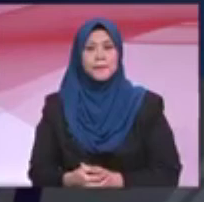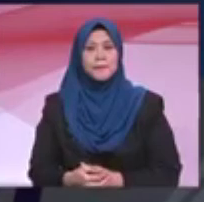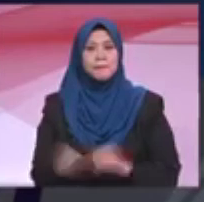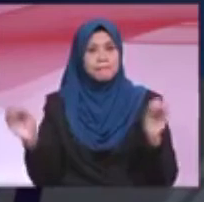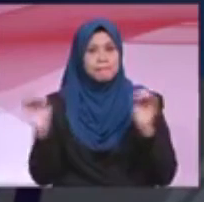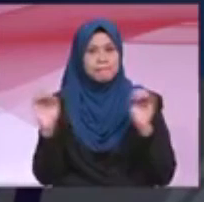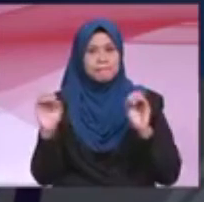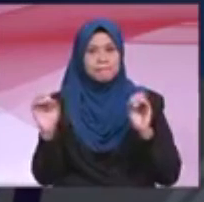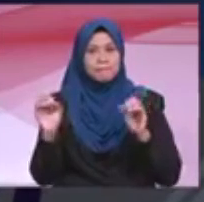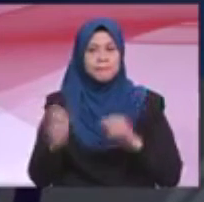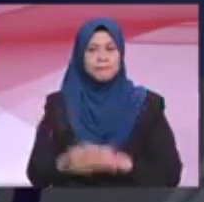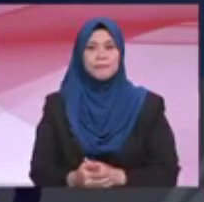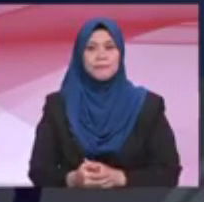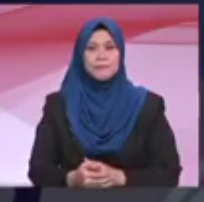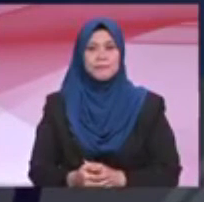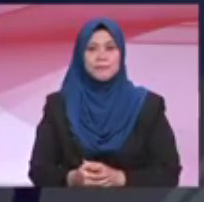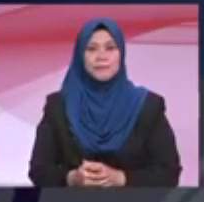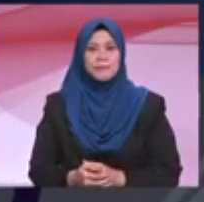Tidak ada?